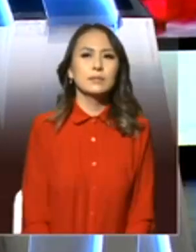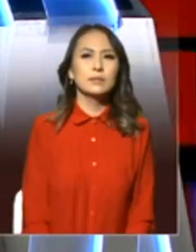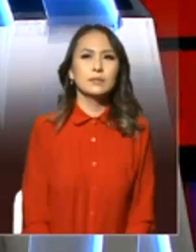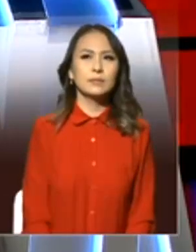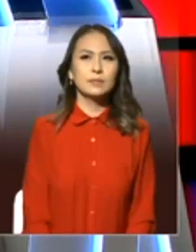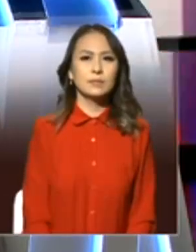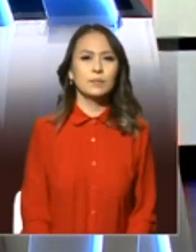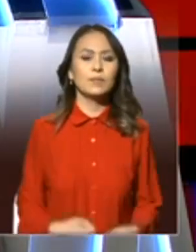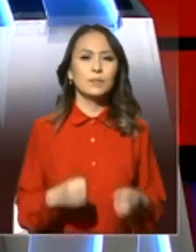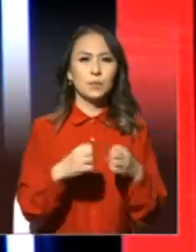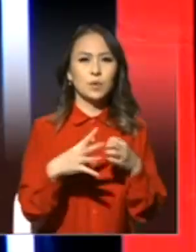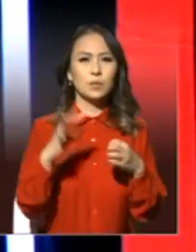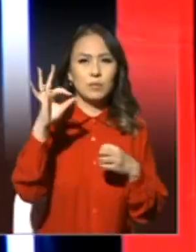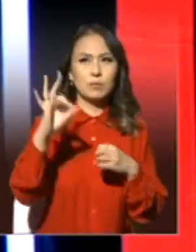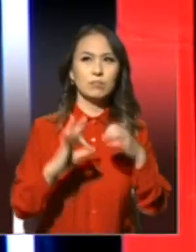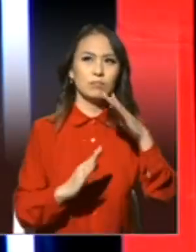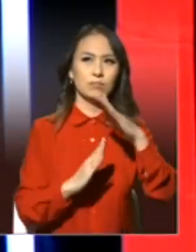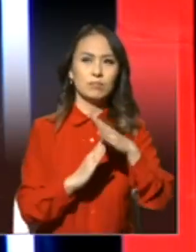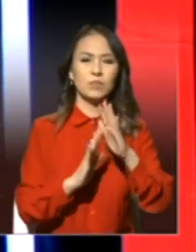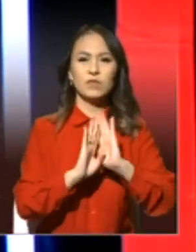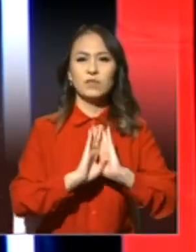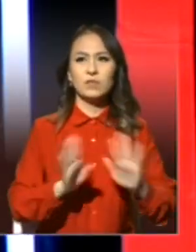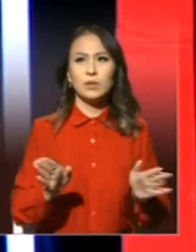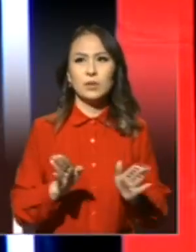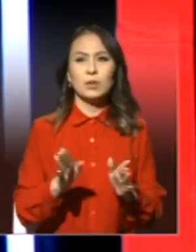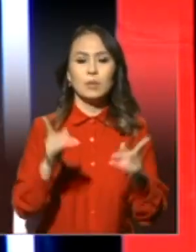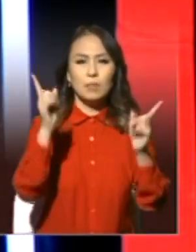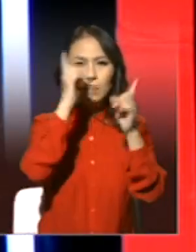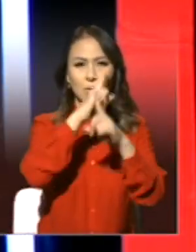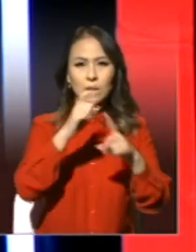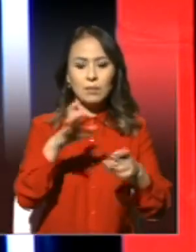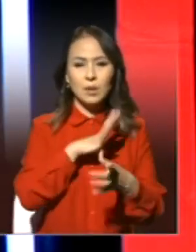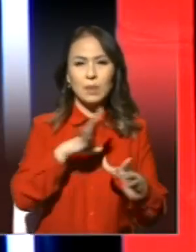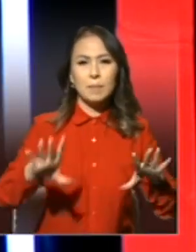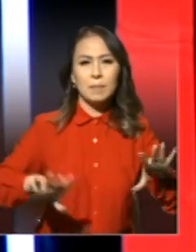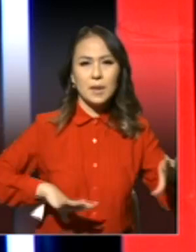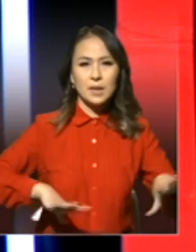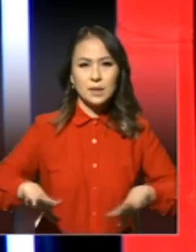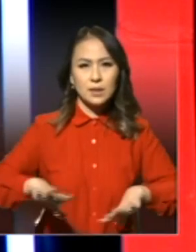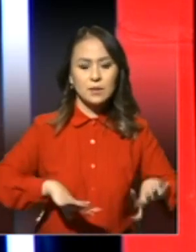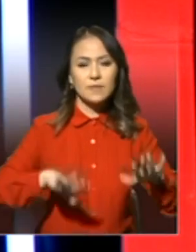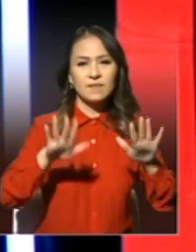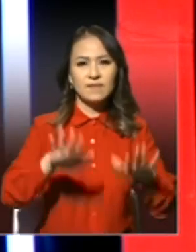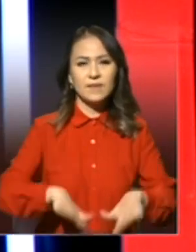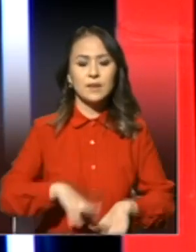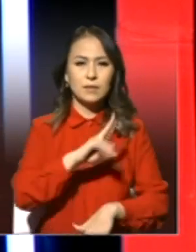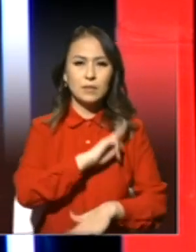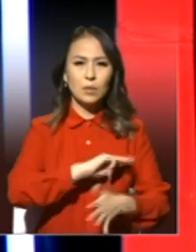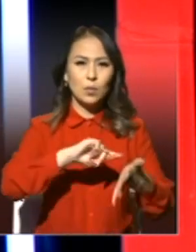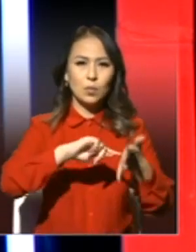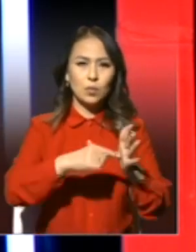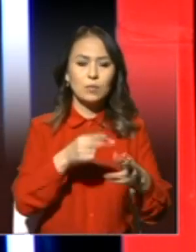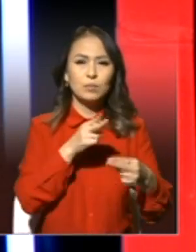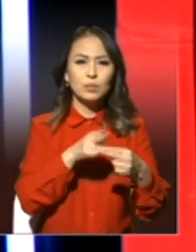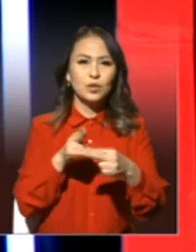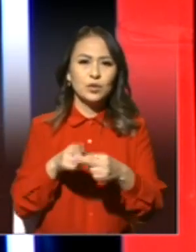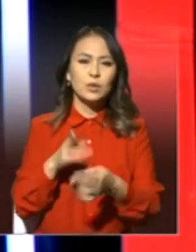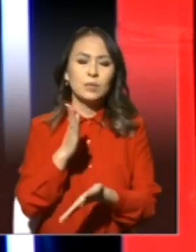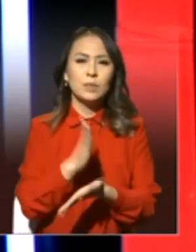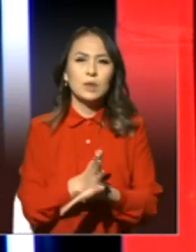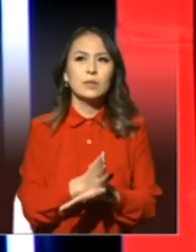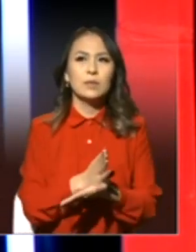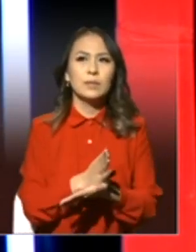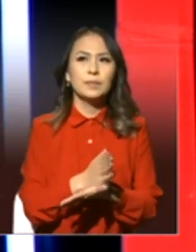отырсыз. 15%-дан асырмау керек деп айтып отырсыз. Мораторий жарияланған базарлардан сауда орталықтарында үлкен кедергілер бар екен, біз жоққа шығара алмаймыз